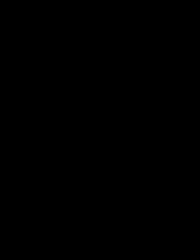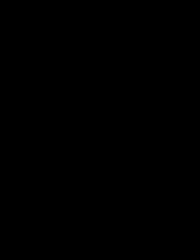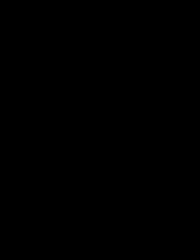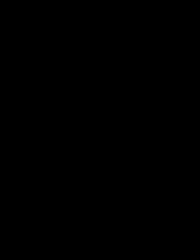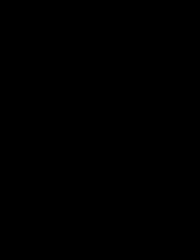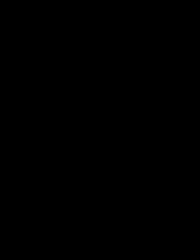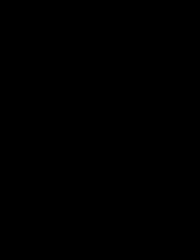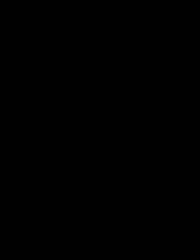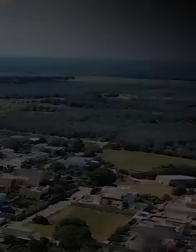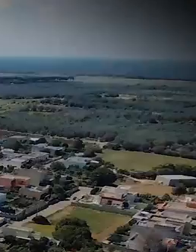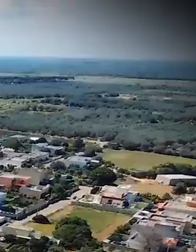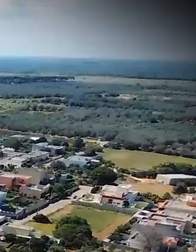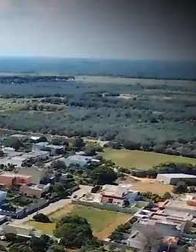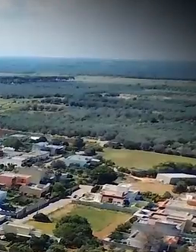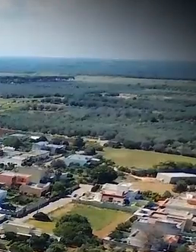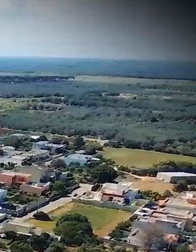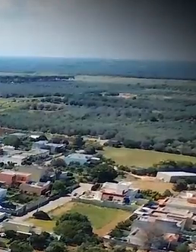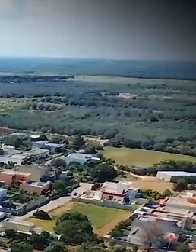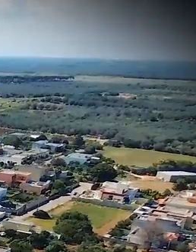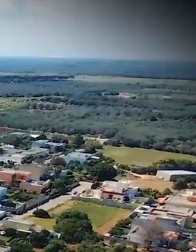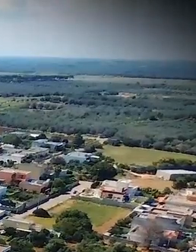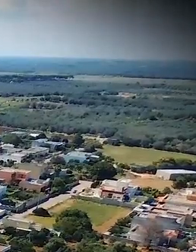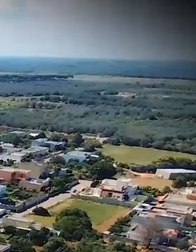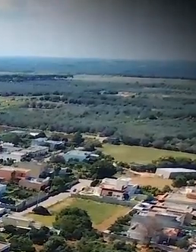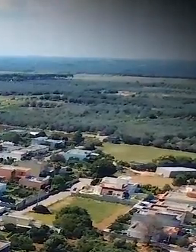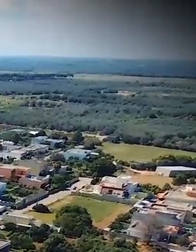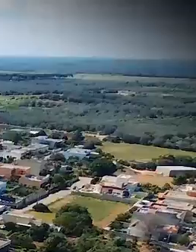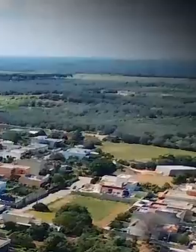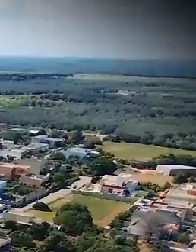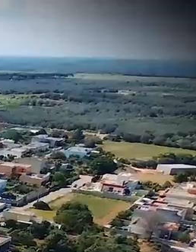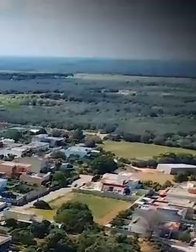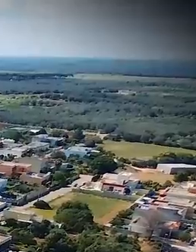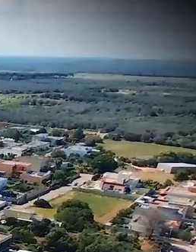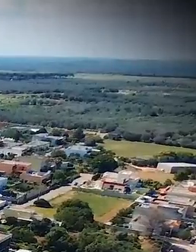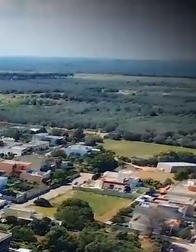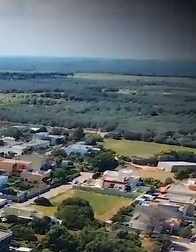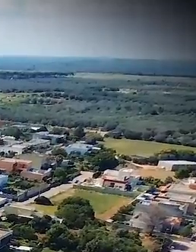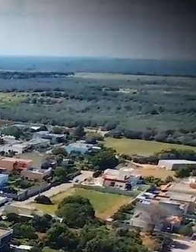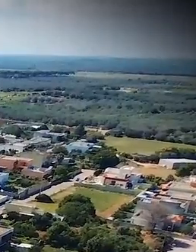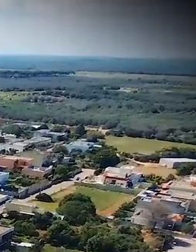Thank you.